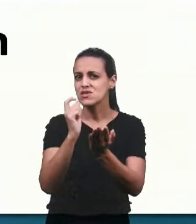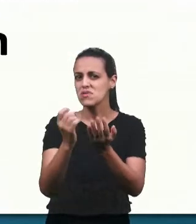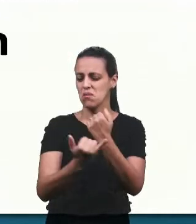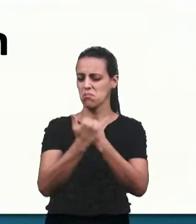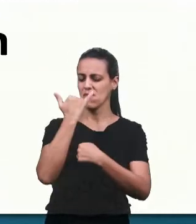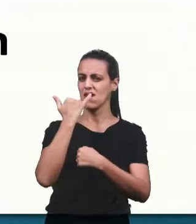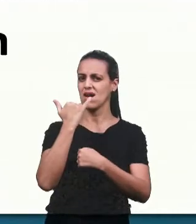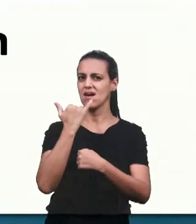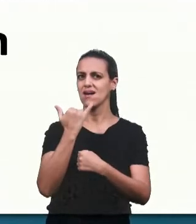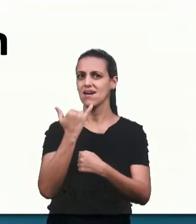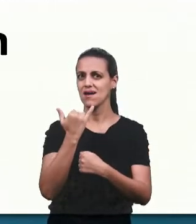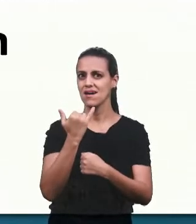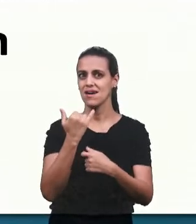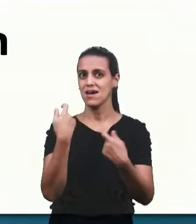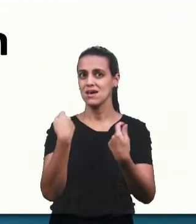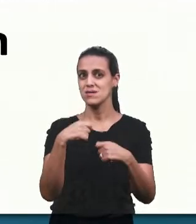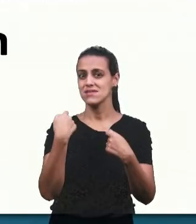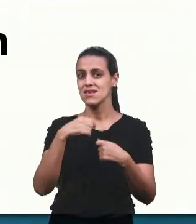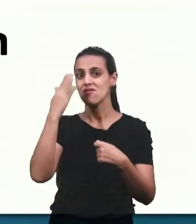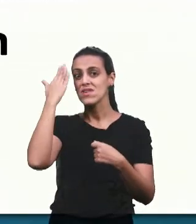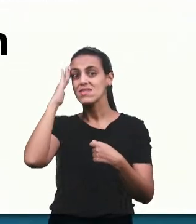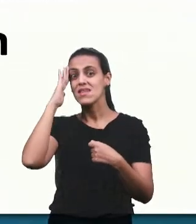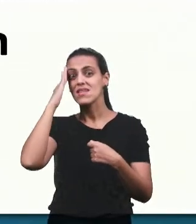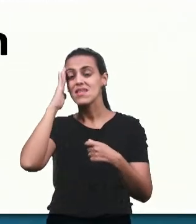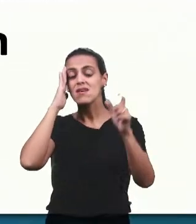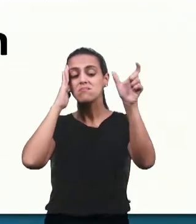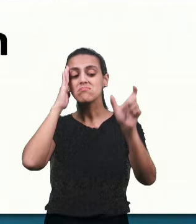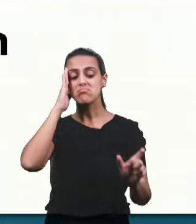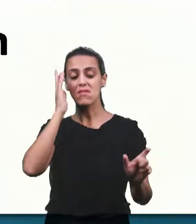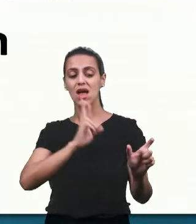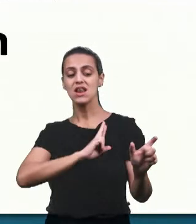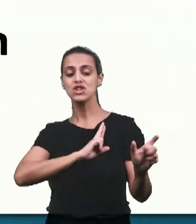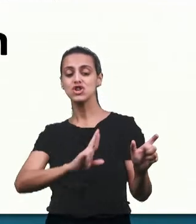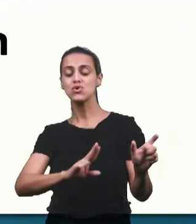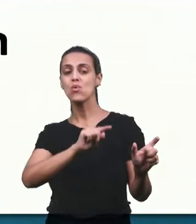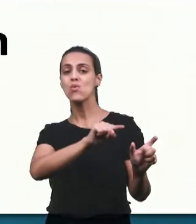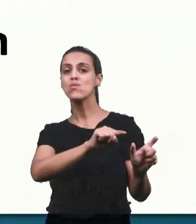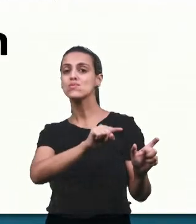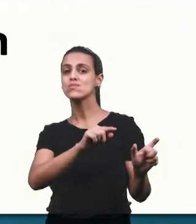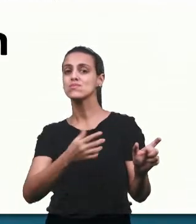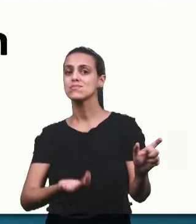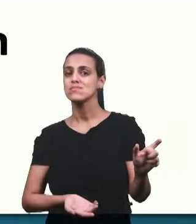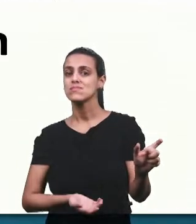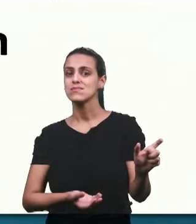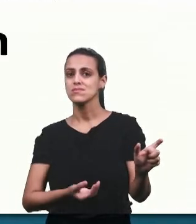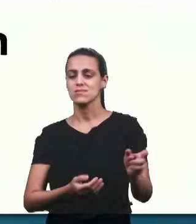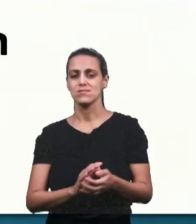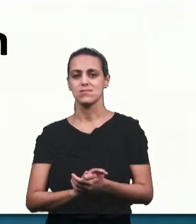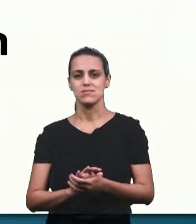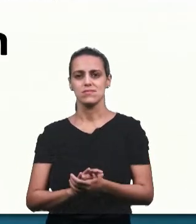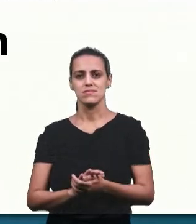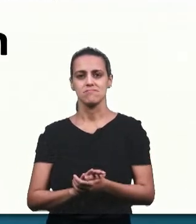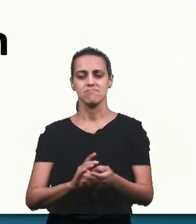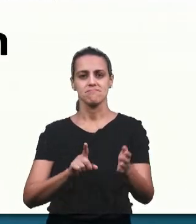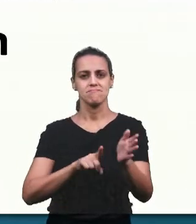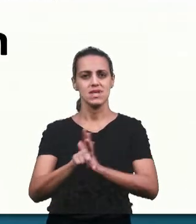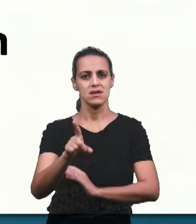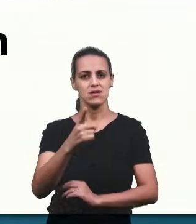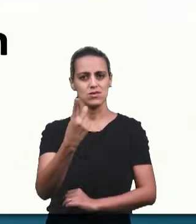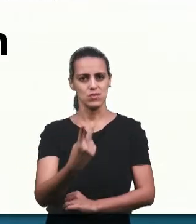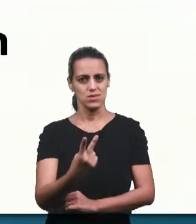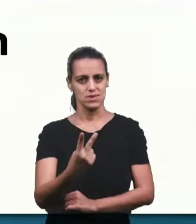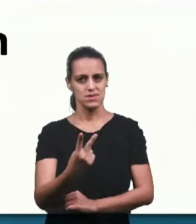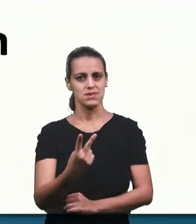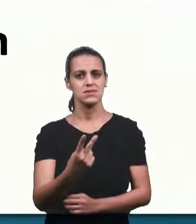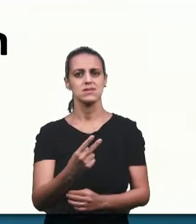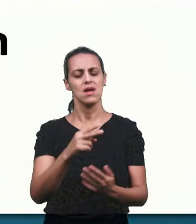la personnalité du religieux? Ça, c'est la première question adressée à tous. Deuxième question. Quand nous lisons les versets